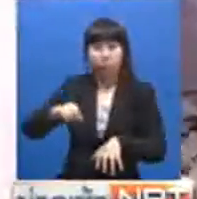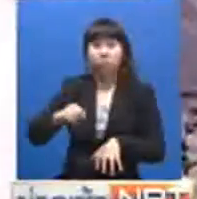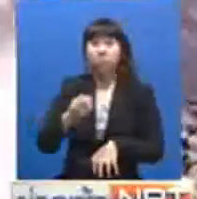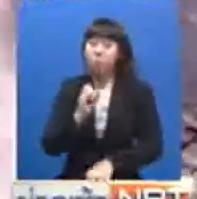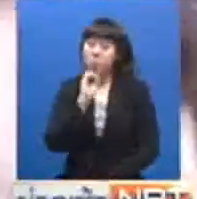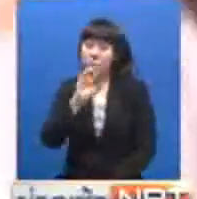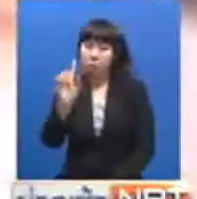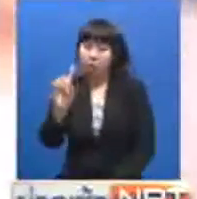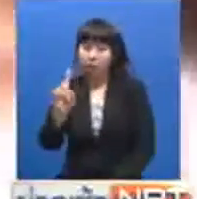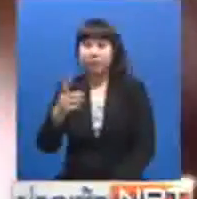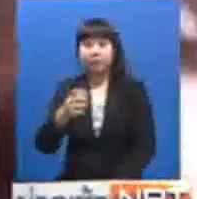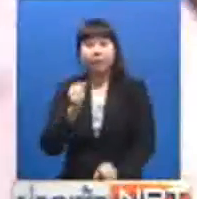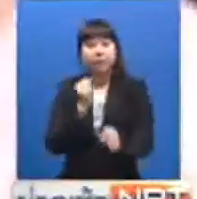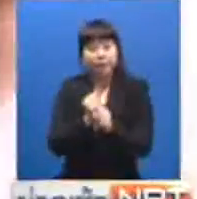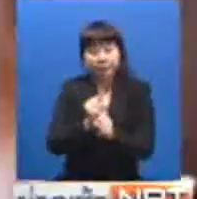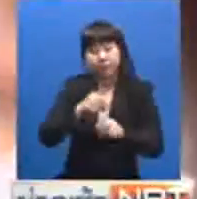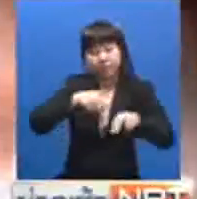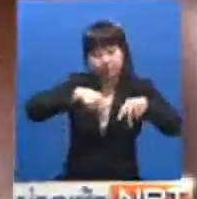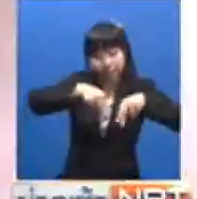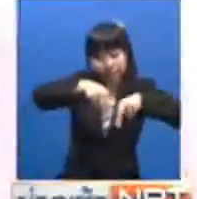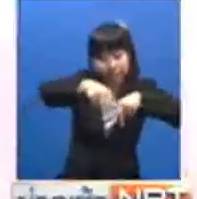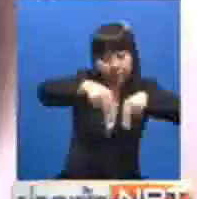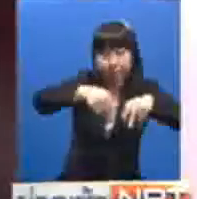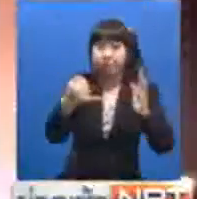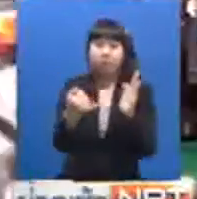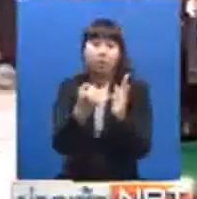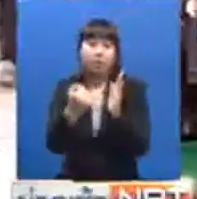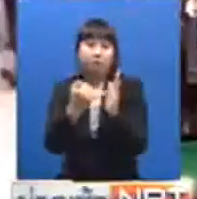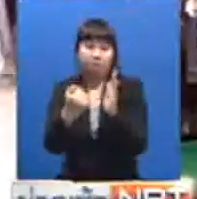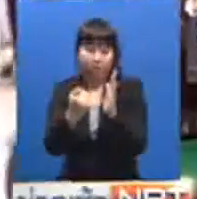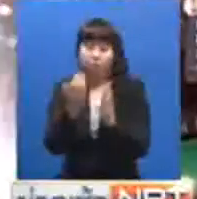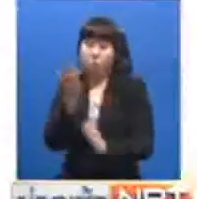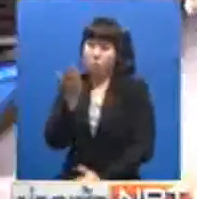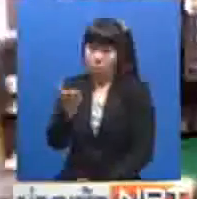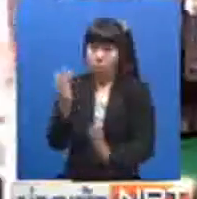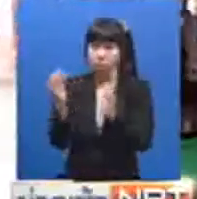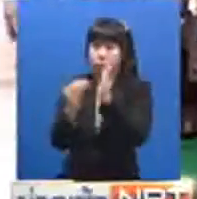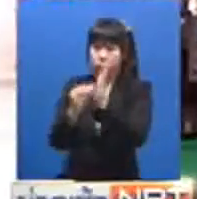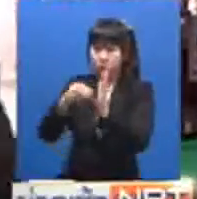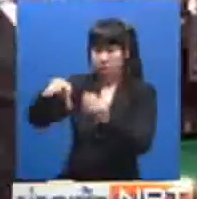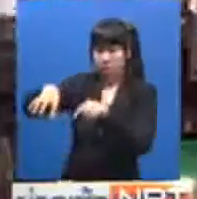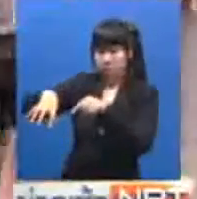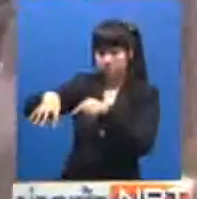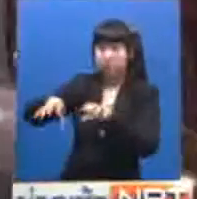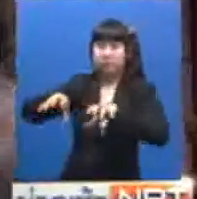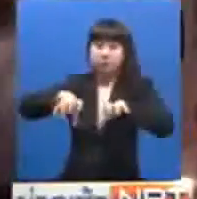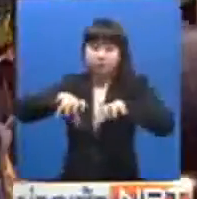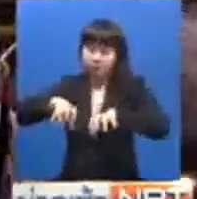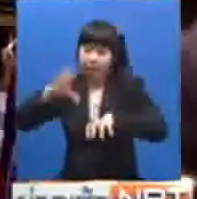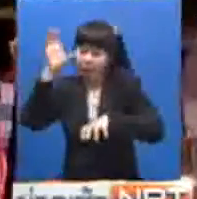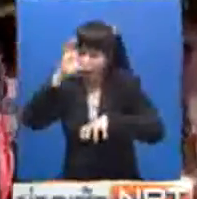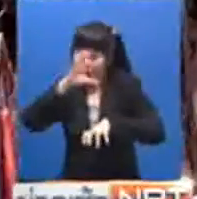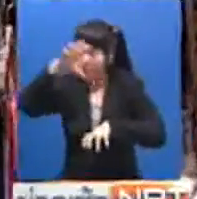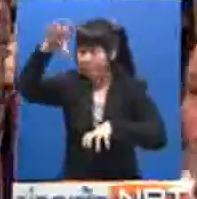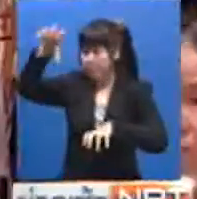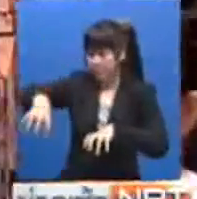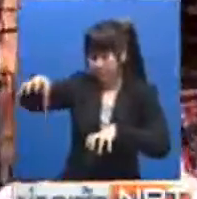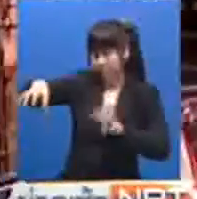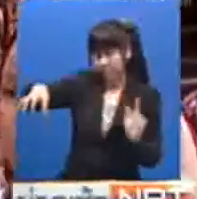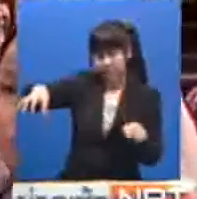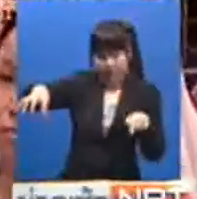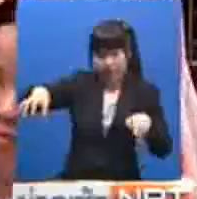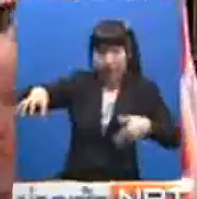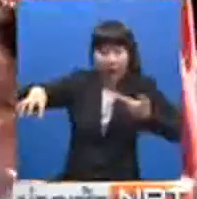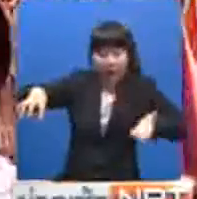ความเห็นว่าจะทำให้การสัญจรบนทางเท้าสะดวกขึ้นพร้อมขอให้กรุงเทพมหานครจัดหาสถานที่มารองรับกลุ่มผู้ค้าแม่ค้